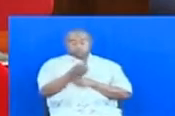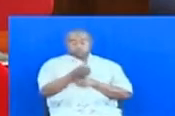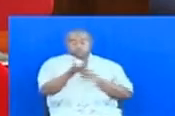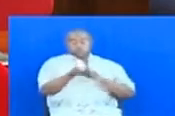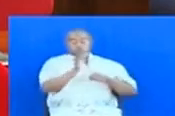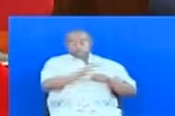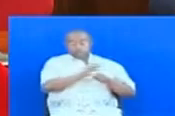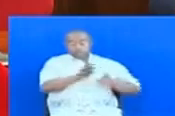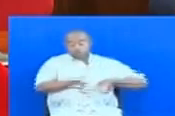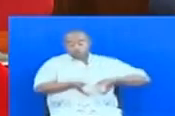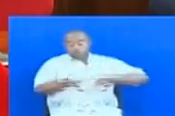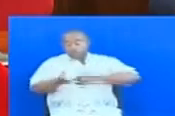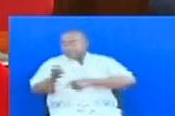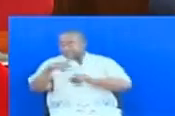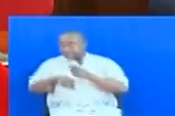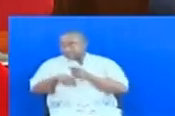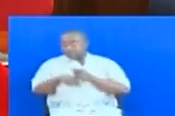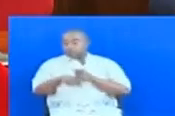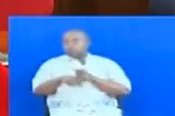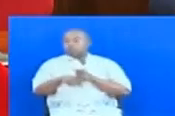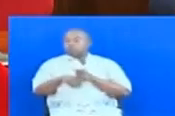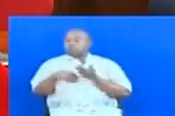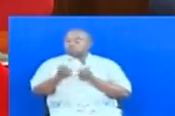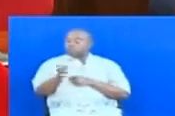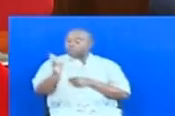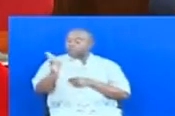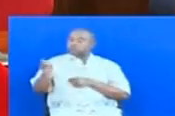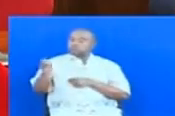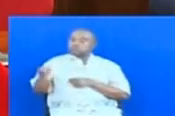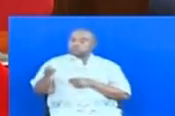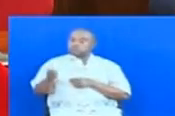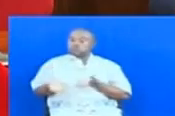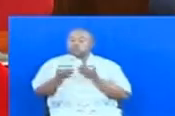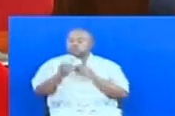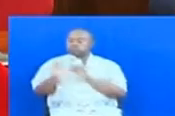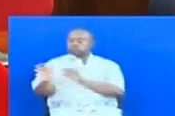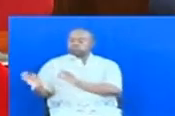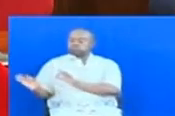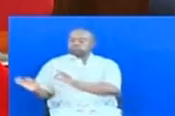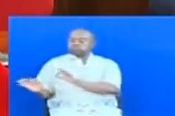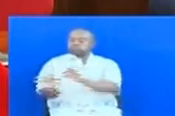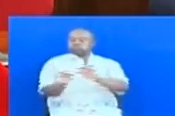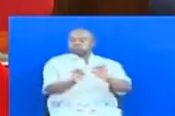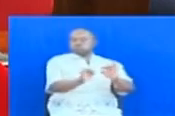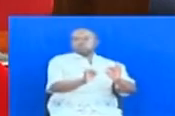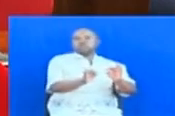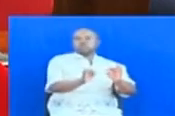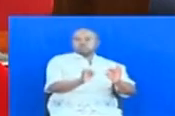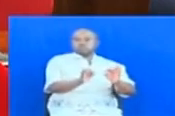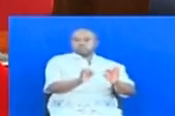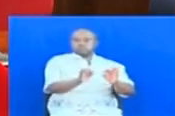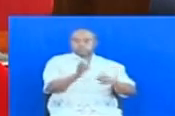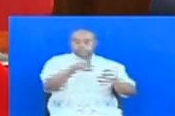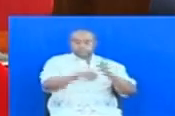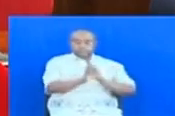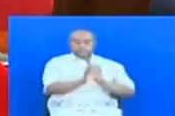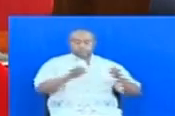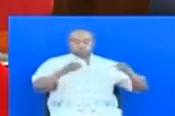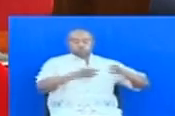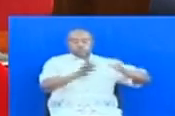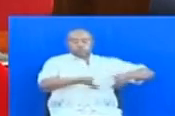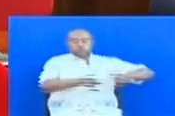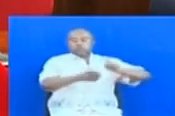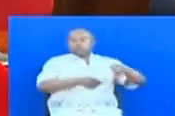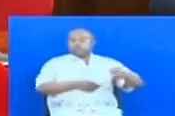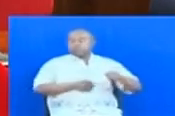chini ya halmashauri basi waweze kuhamishwa kuja wawe pamoja katika tume ya umwagiliaji,